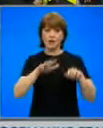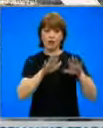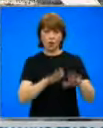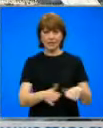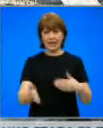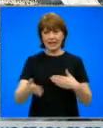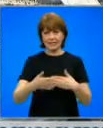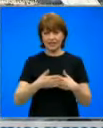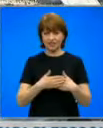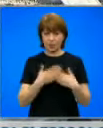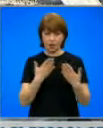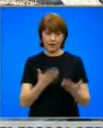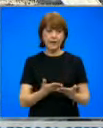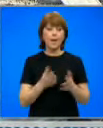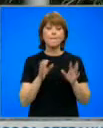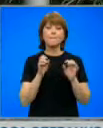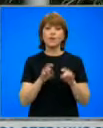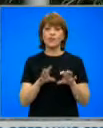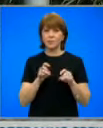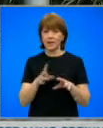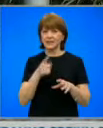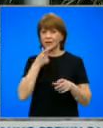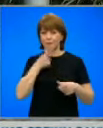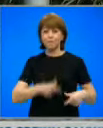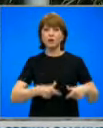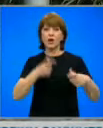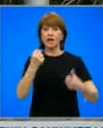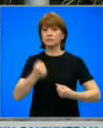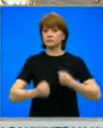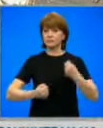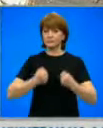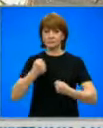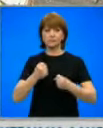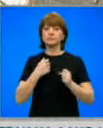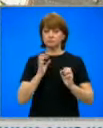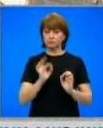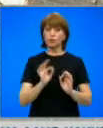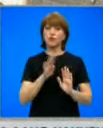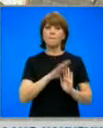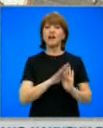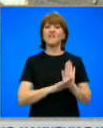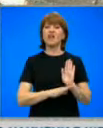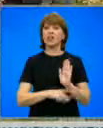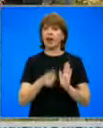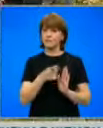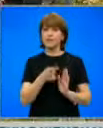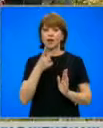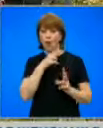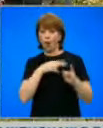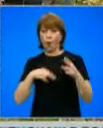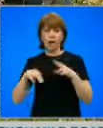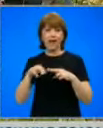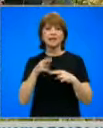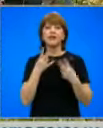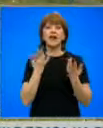няколко часа. По информация от противопожарната служба, бутилките са били превозвани в разрез с правилата за безопасност. При огледа е установена липсата